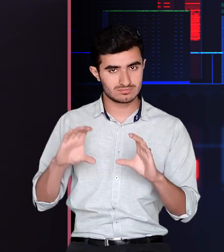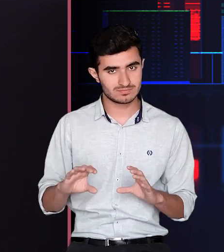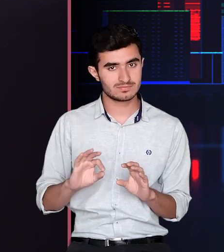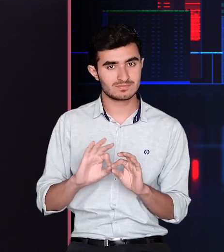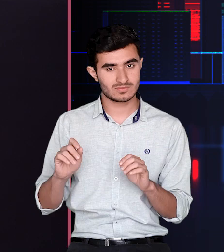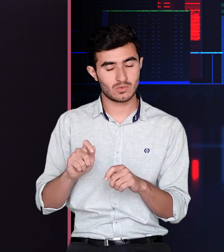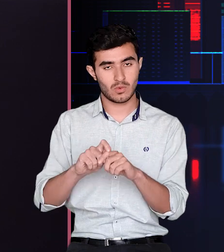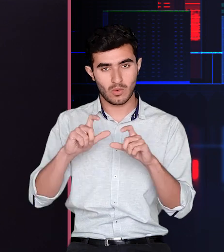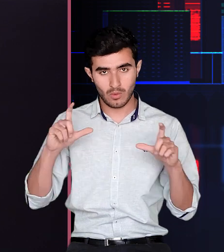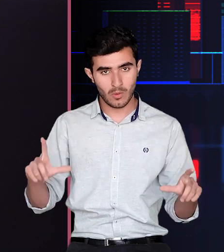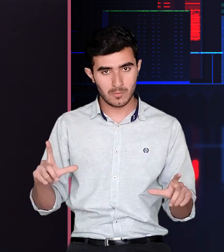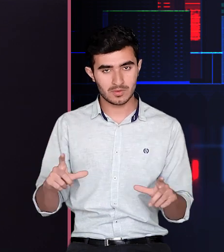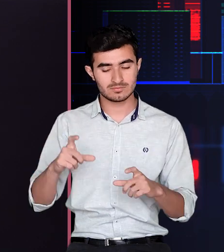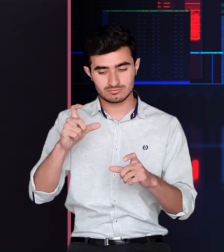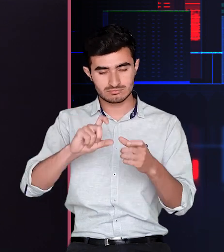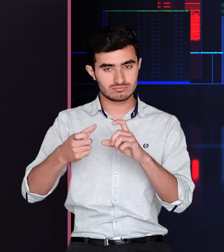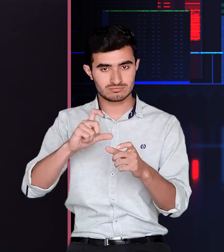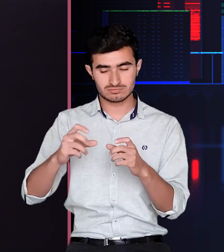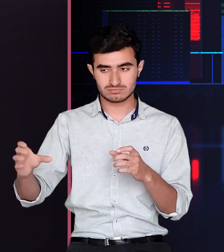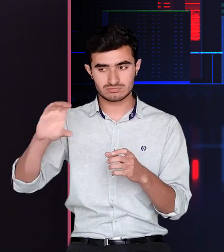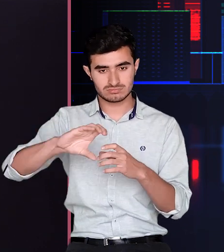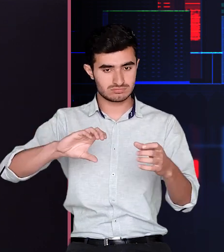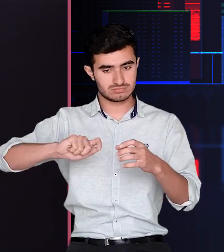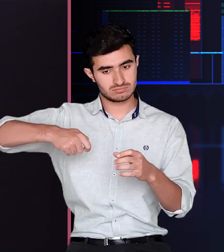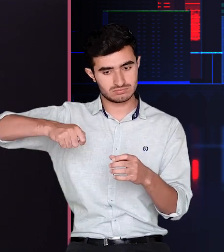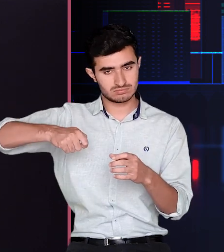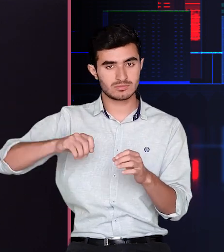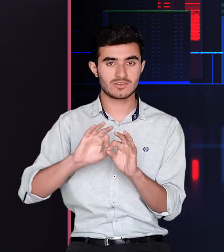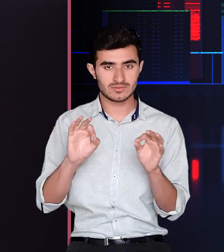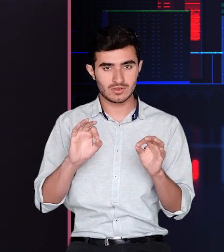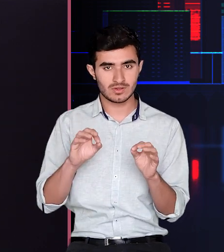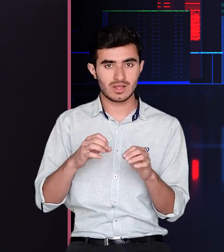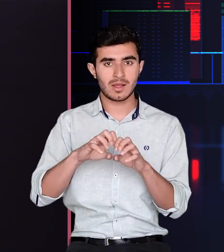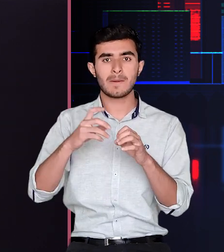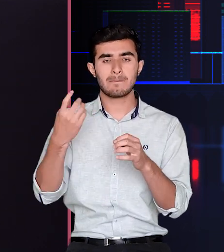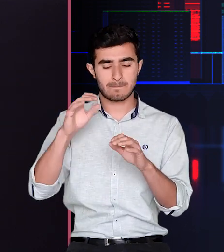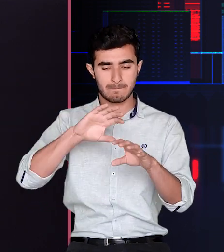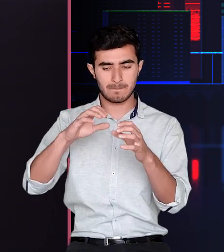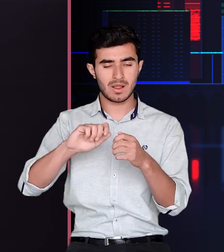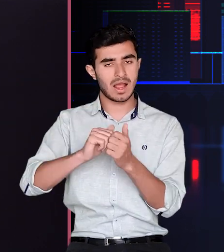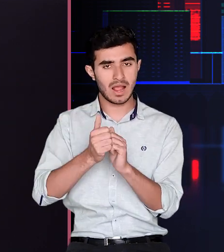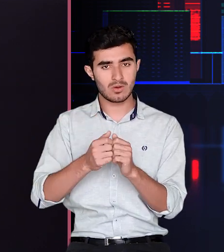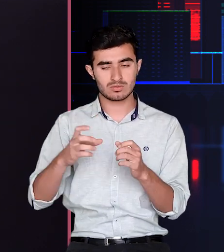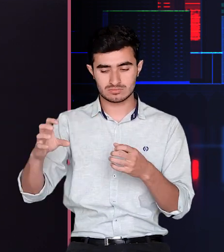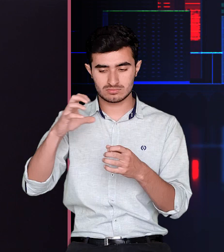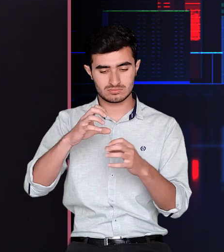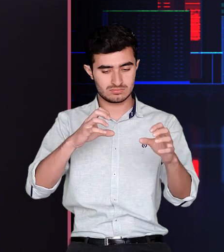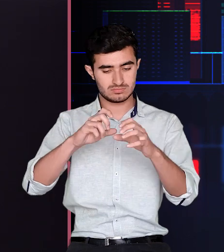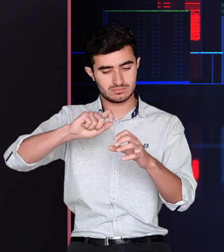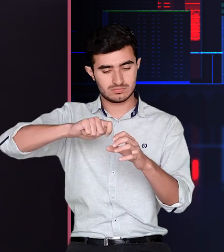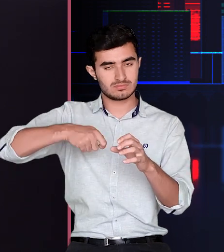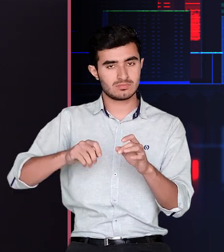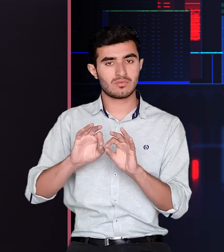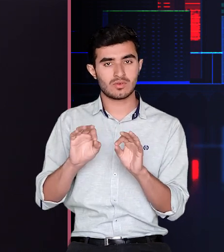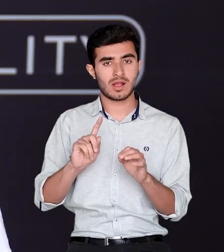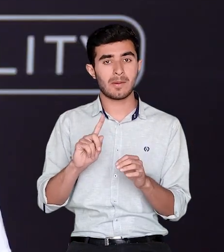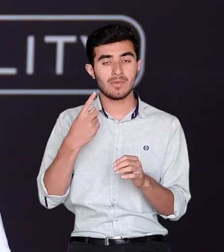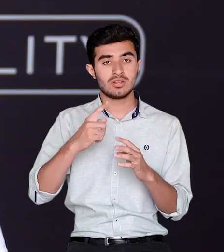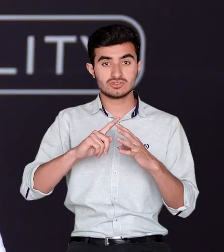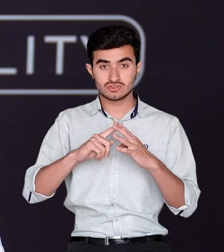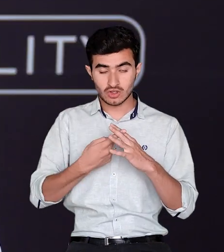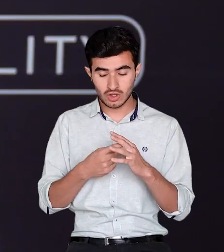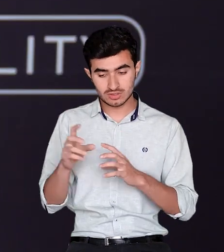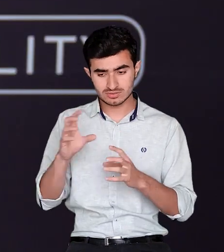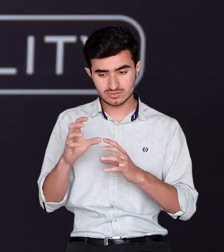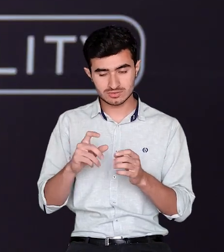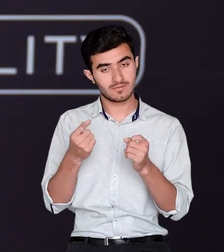वगैरह देखे कि कैसे करनी है। तो सबसे पहले दिन ही मुझे मसला पड़ गया कॉलिमेशन का और बैकलैश का माउंट में। I tried